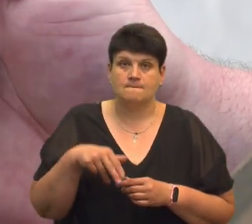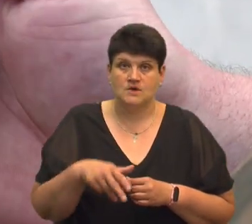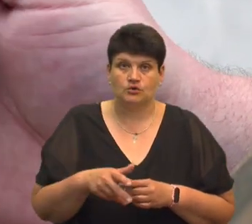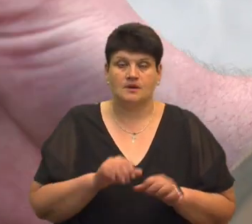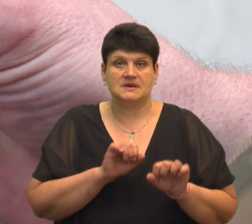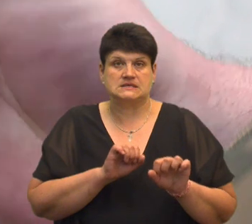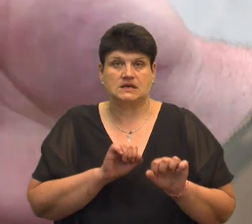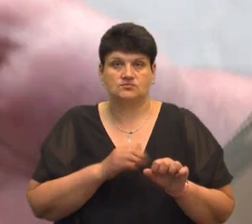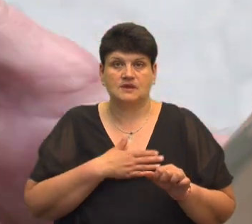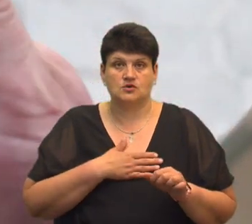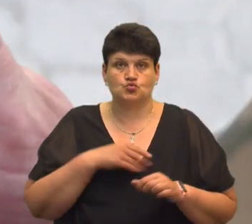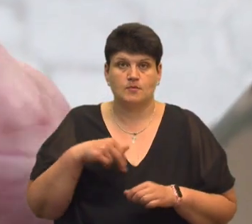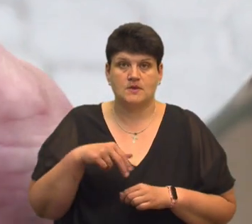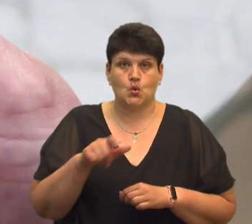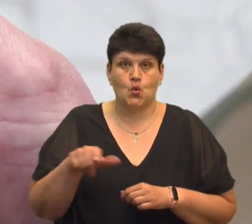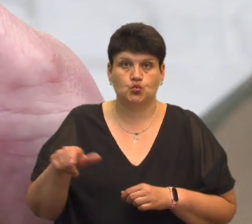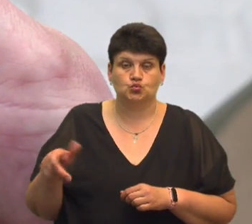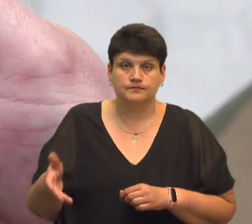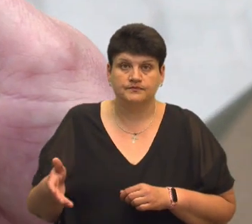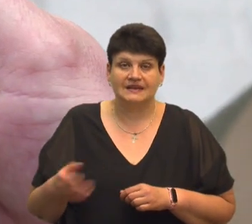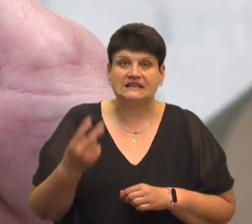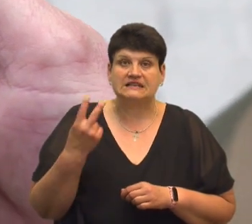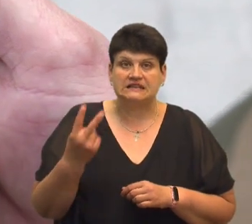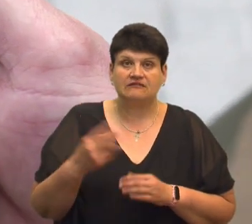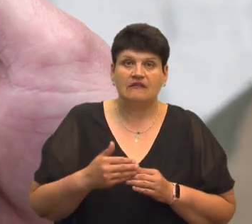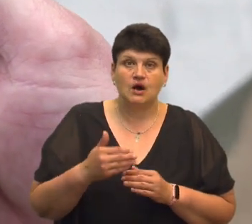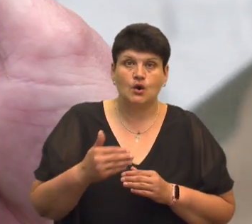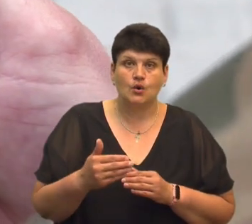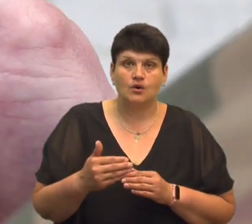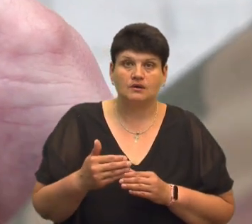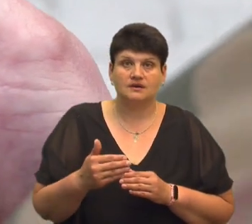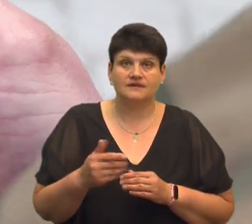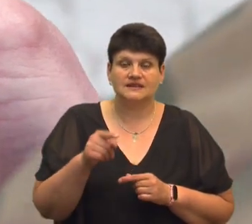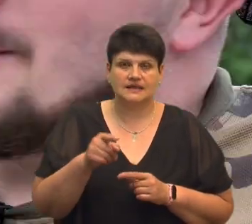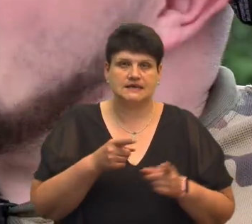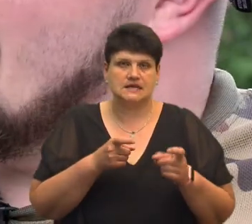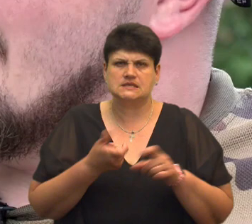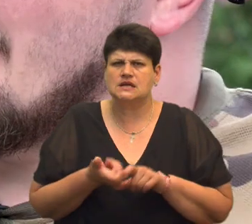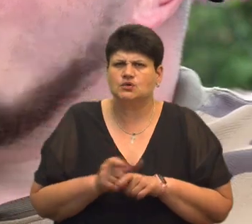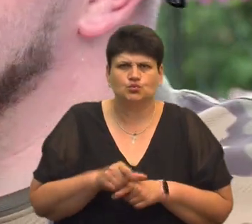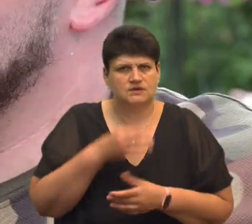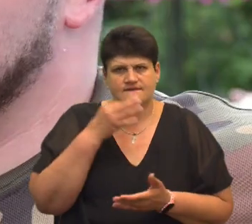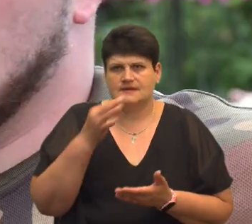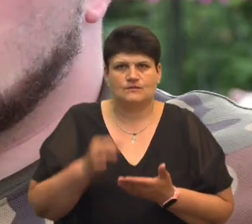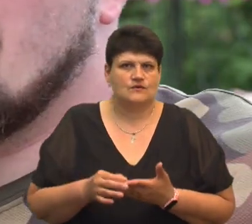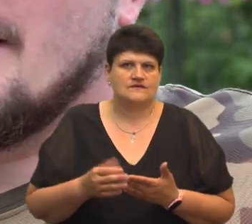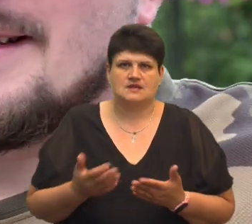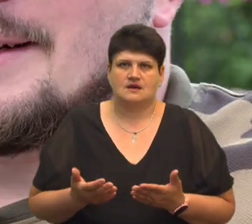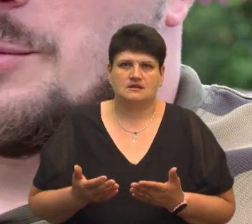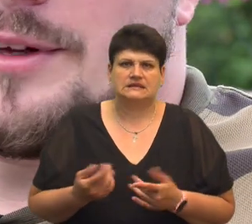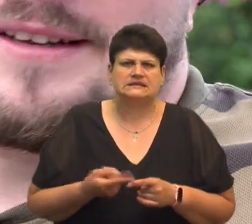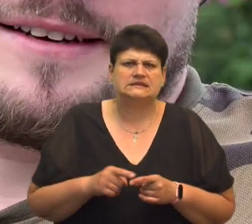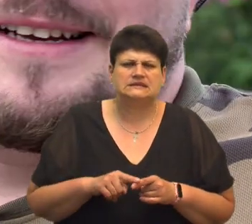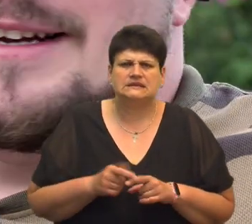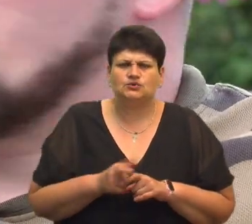прикриваємо. І на два кроки далі від них стріляємо. Це дуже відповідально. Це дуже